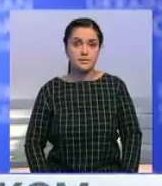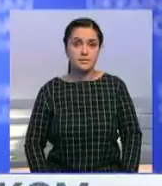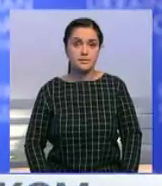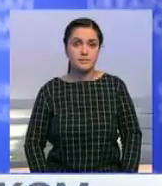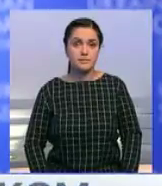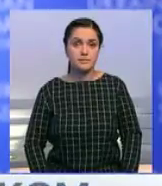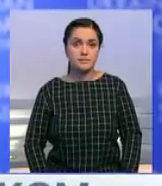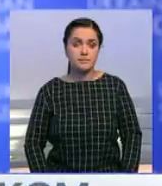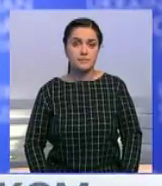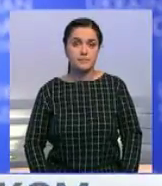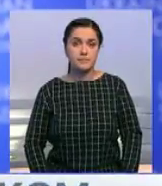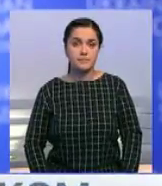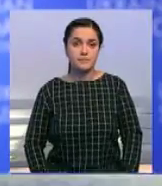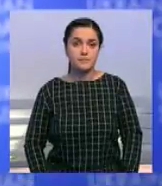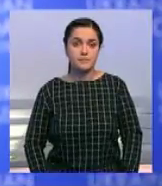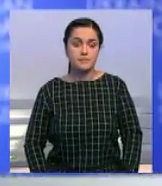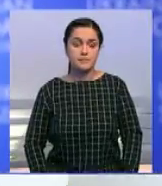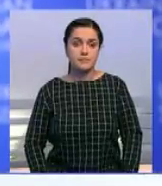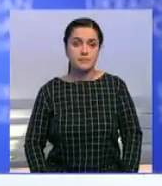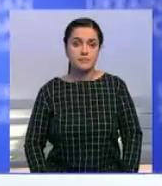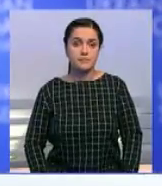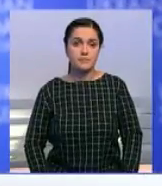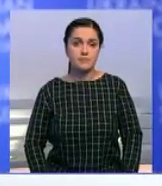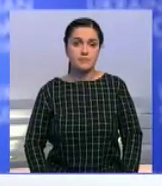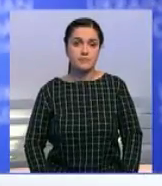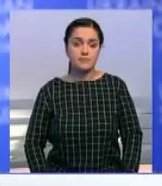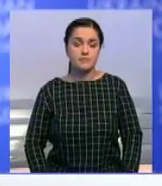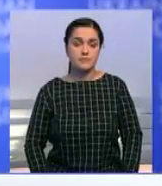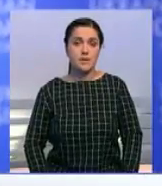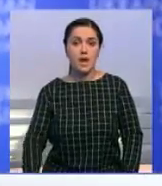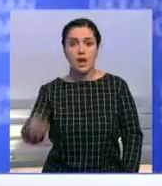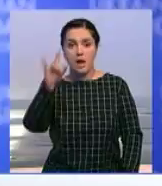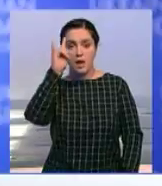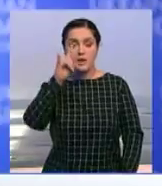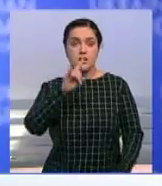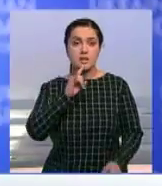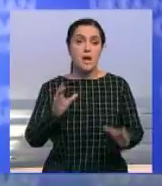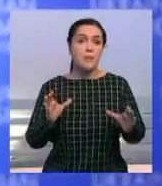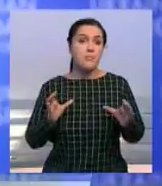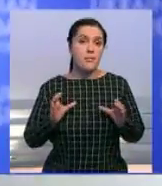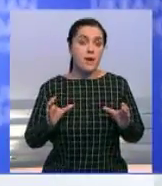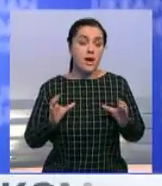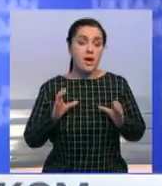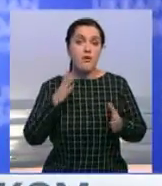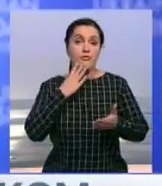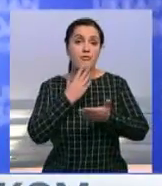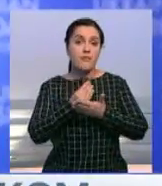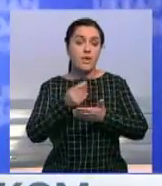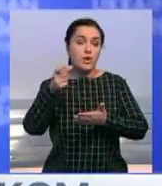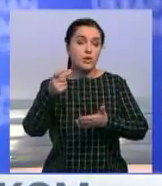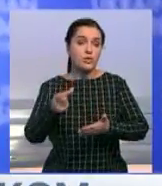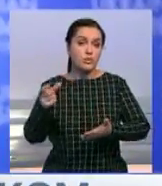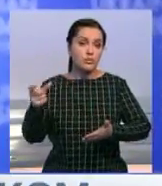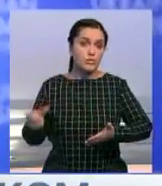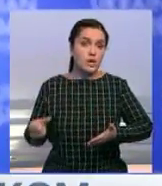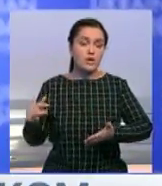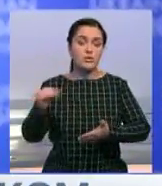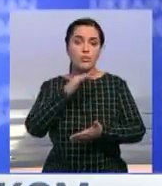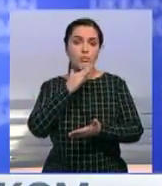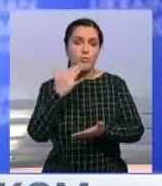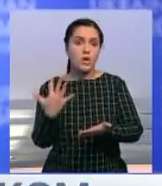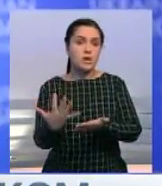Казахстан – богатая страна своими людьми. Казахстан – богатая страна своими